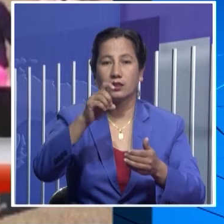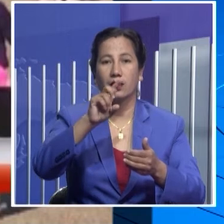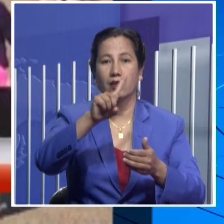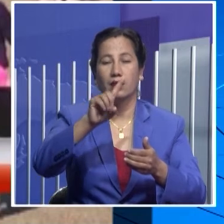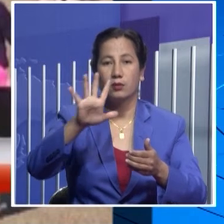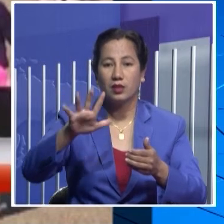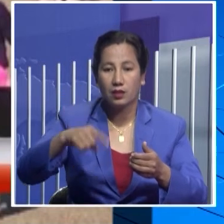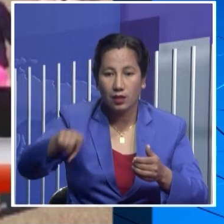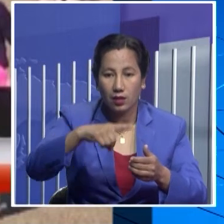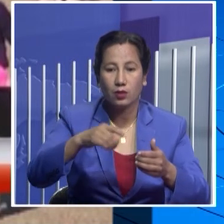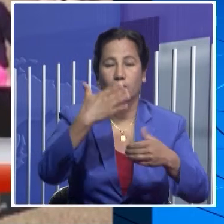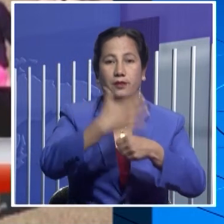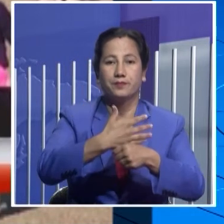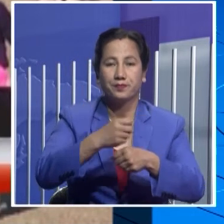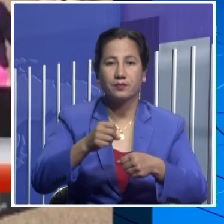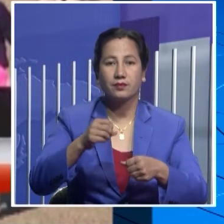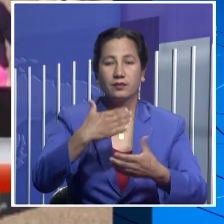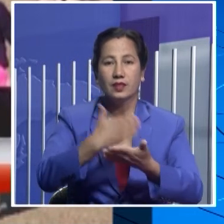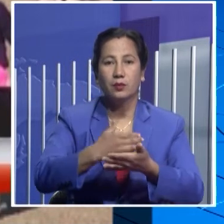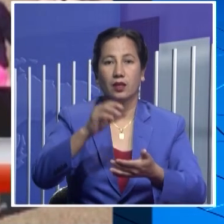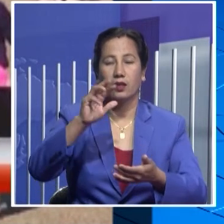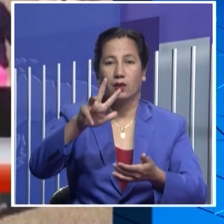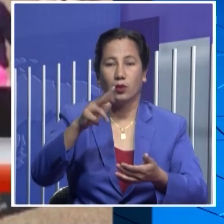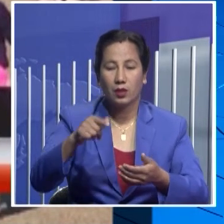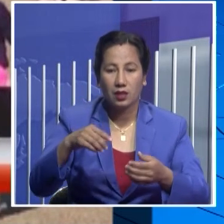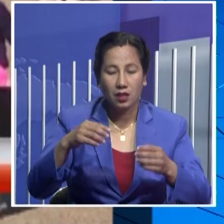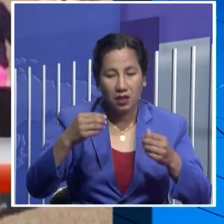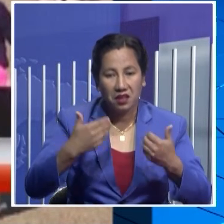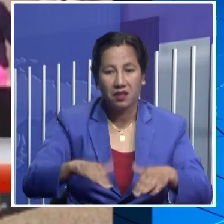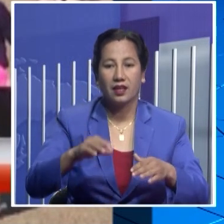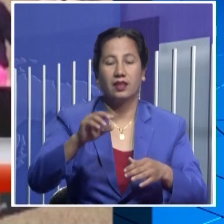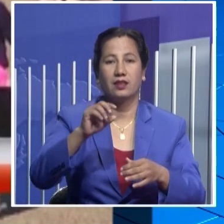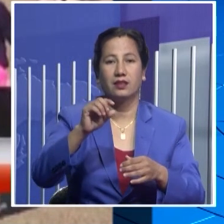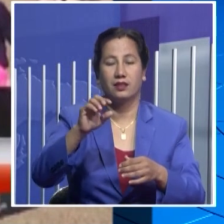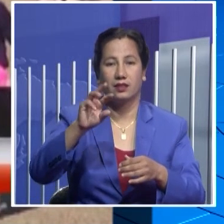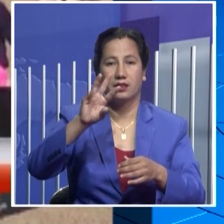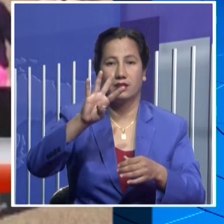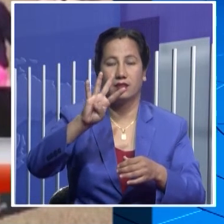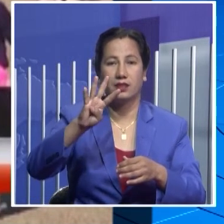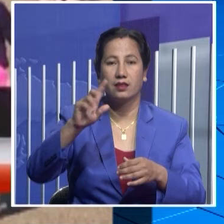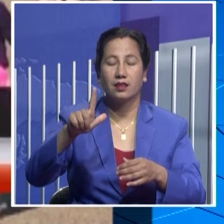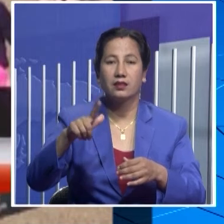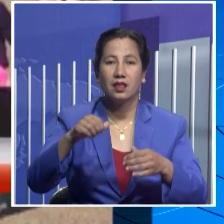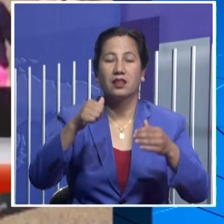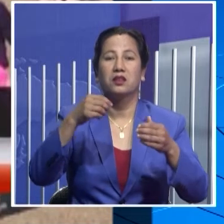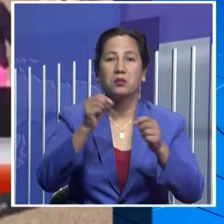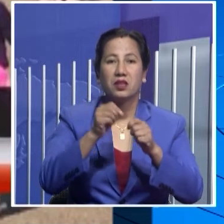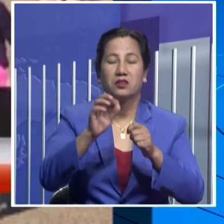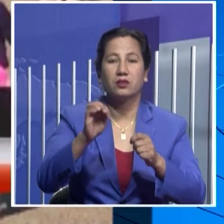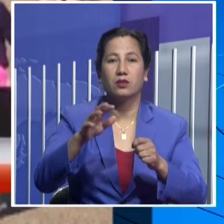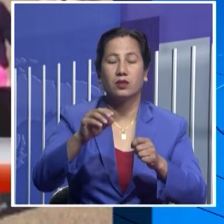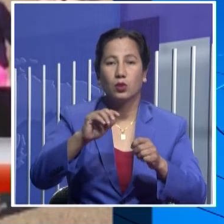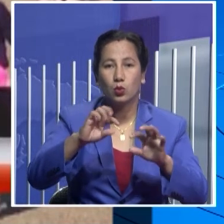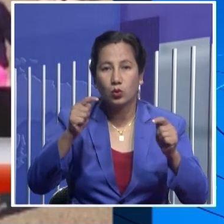रनको लक्ष्य पछ्याएको लुम्बिनीले 9 विकेट गुमाएर 47 रन मात्रै बनाउन सकेको थियो। उसका कुनै पनि खेलाडीले